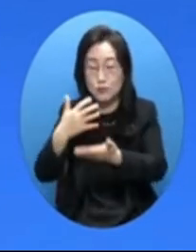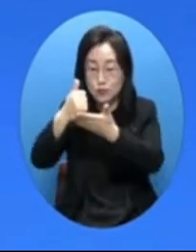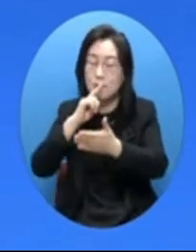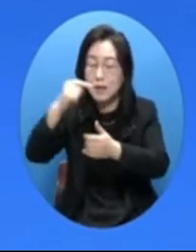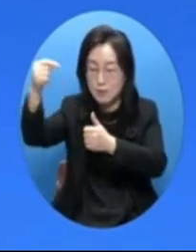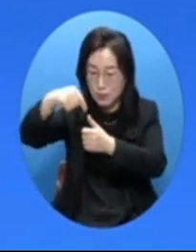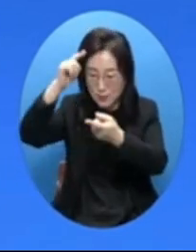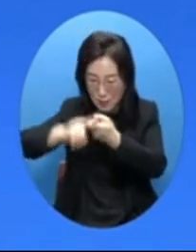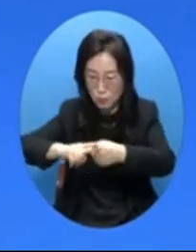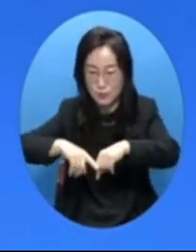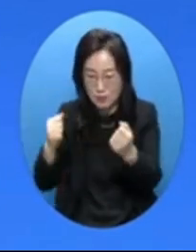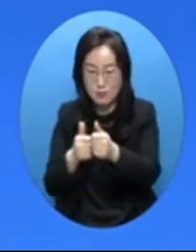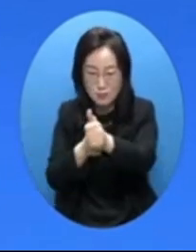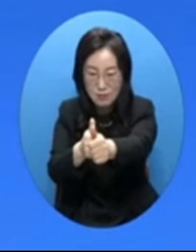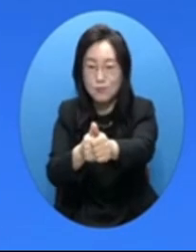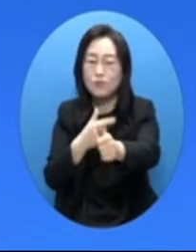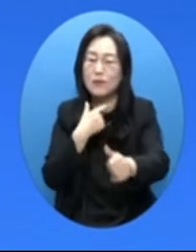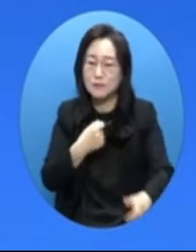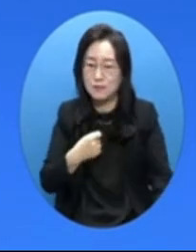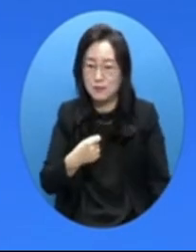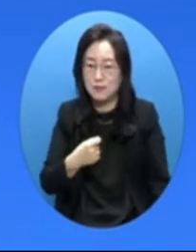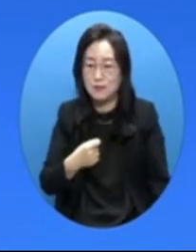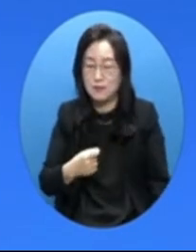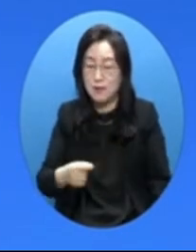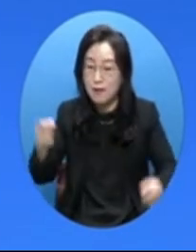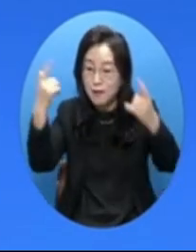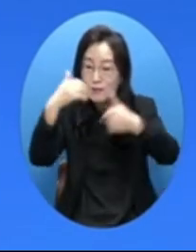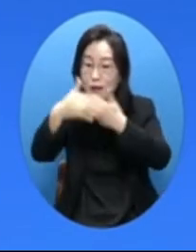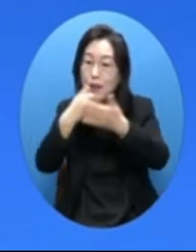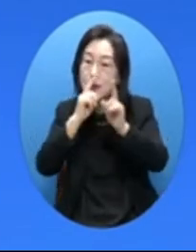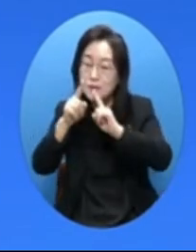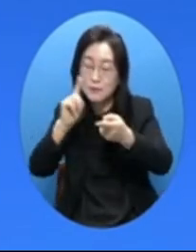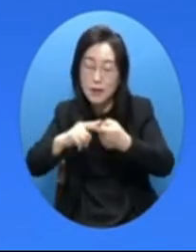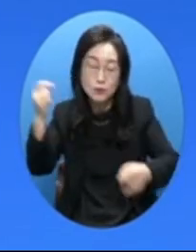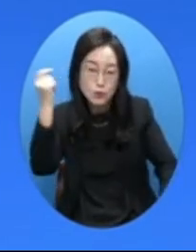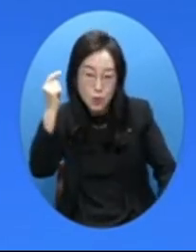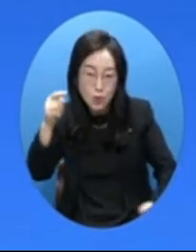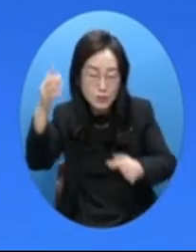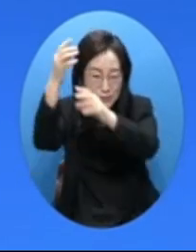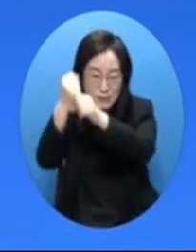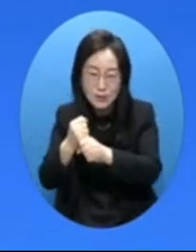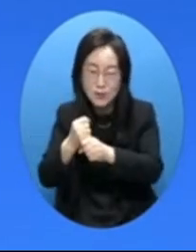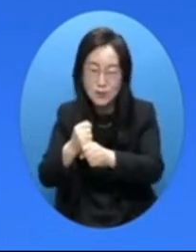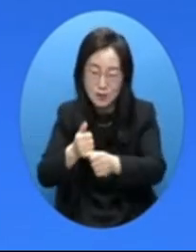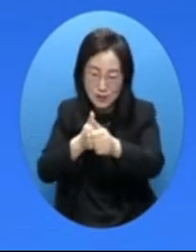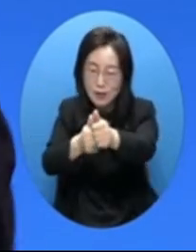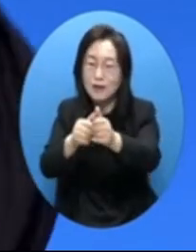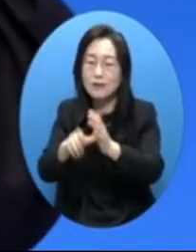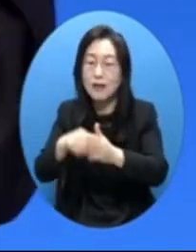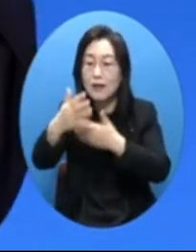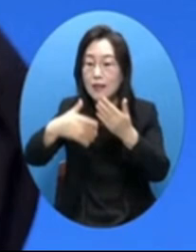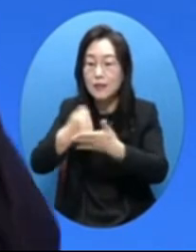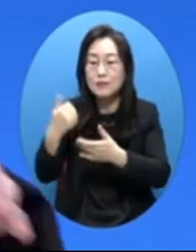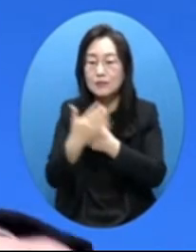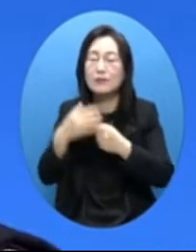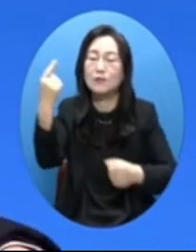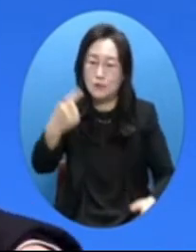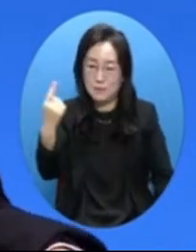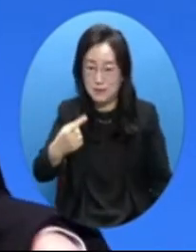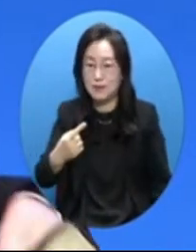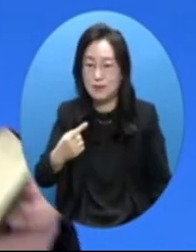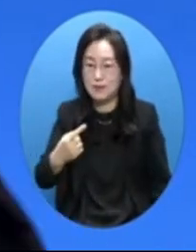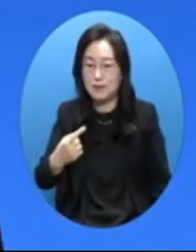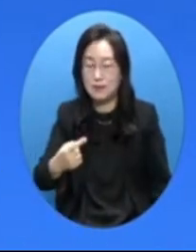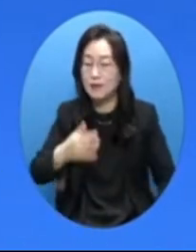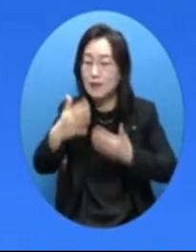듣고 취임성을 따르기 원합니다 언제나 우리가 말씀을 듣고 말씀을 의지하고 말씀을 따라갈 때 하나님의 은혜가 임하게 되는 것입니다